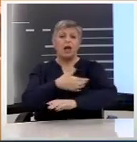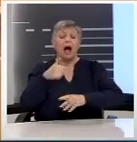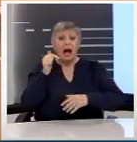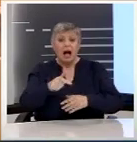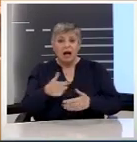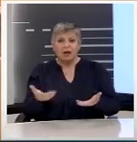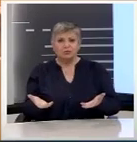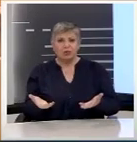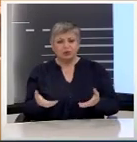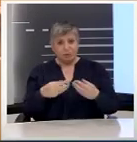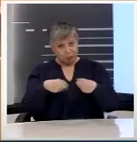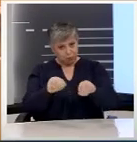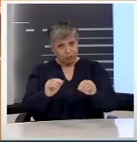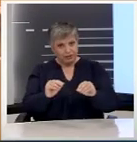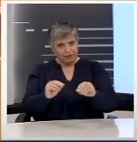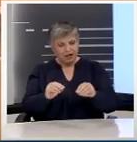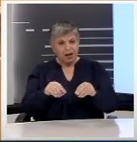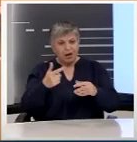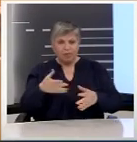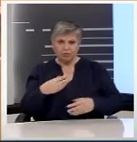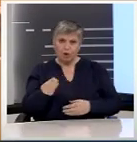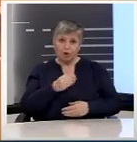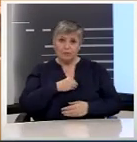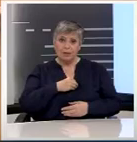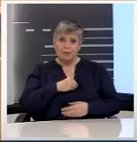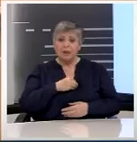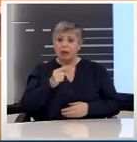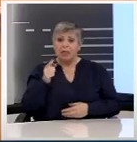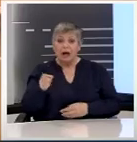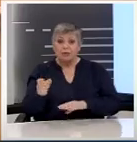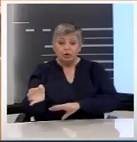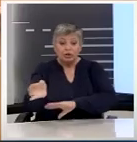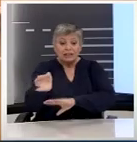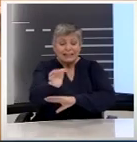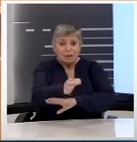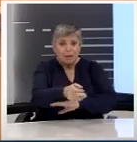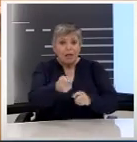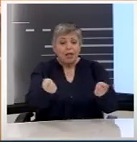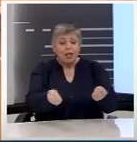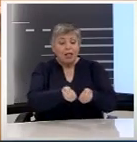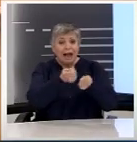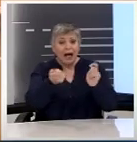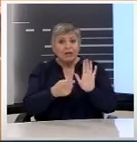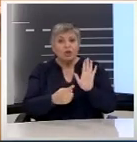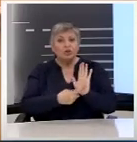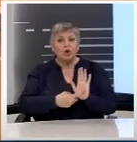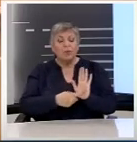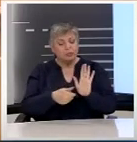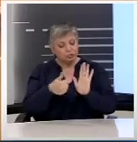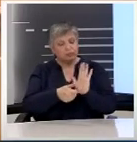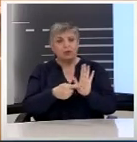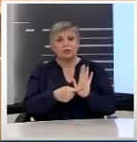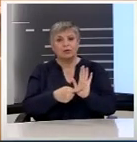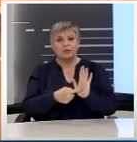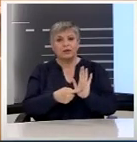σας. Αλλά θα ήθελα πολύ να μου πείτε, εσείς αν βρισκόσαστε στη θέση του Καμένου, τι θα λέγατε σε αυτό το